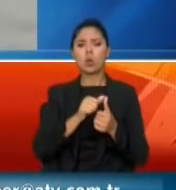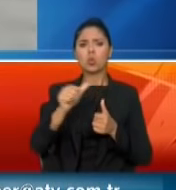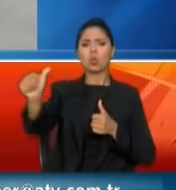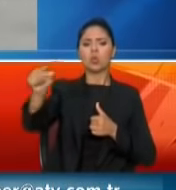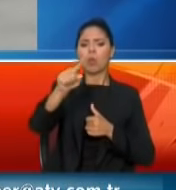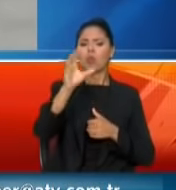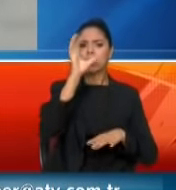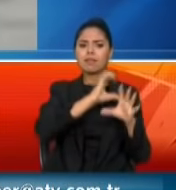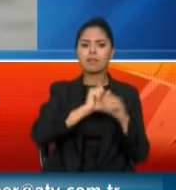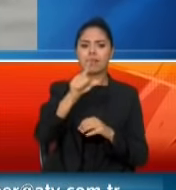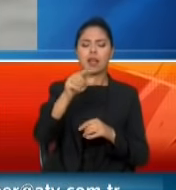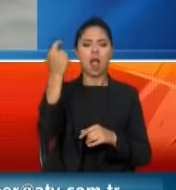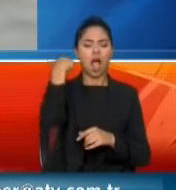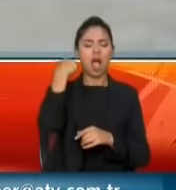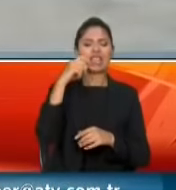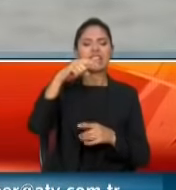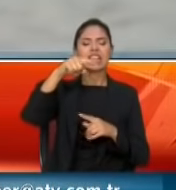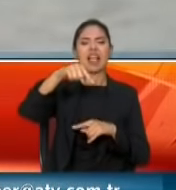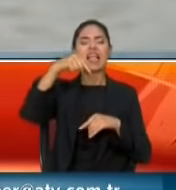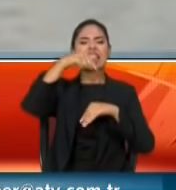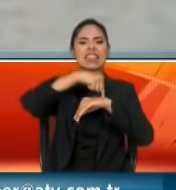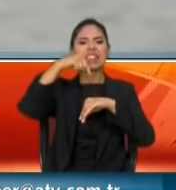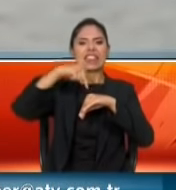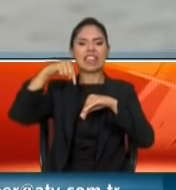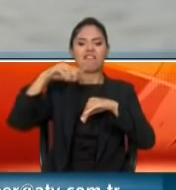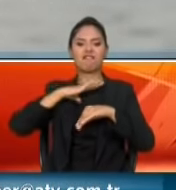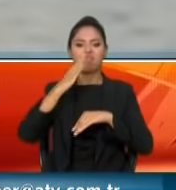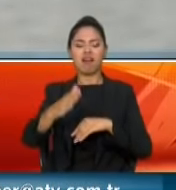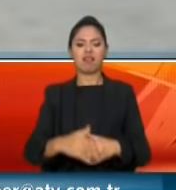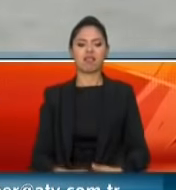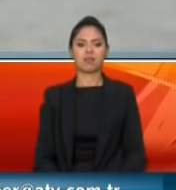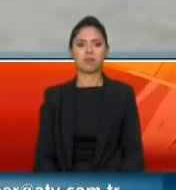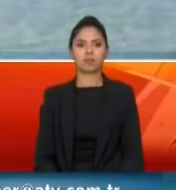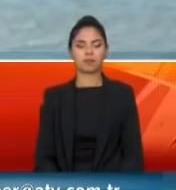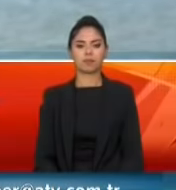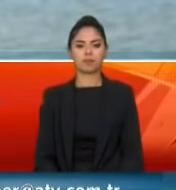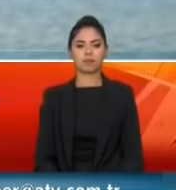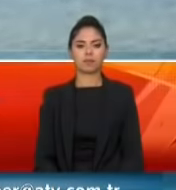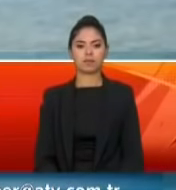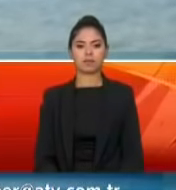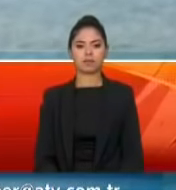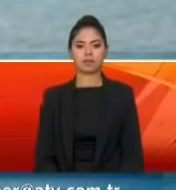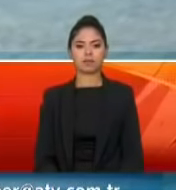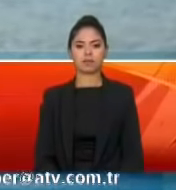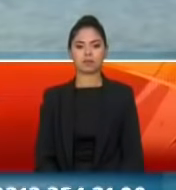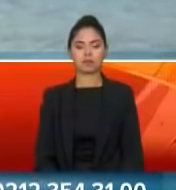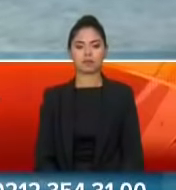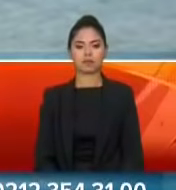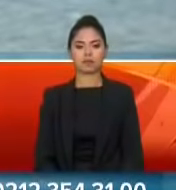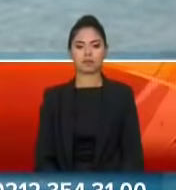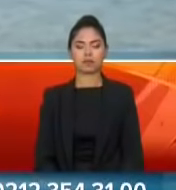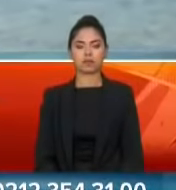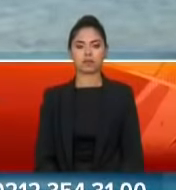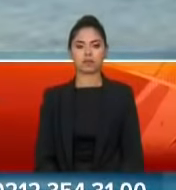gizemli cismin sırtı da dikenliydi. Sanki ayakları çok uzun değil mi? Nedir o ya? Çok farklı bir cisimdi. Sırtında dikenleri